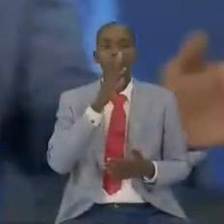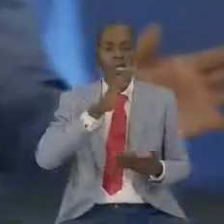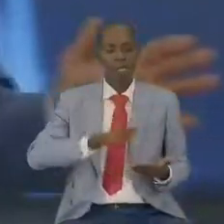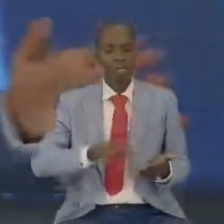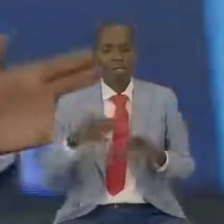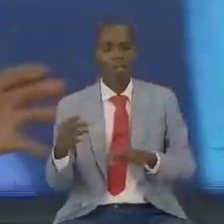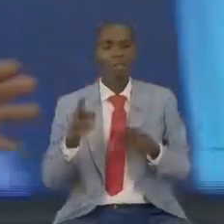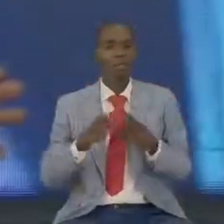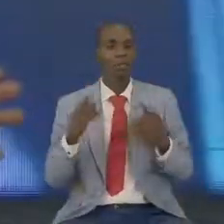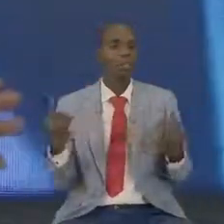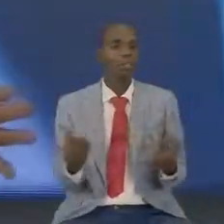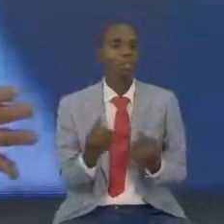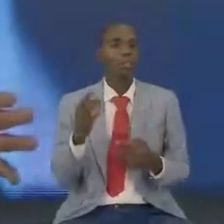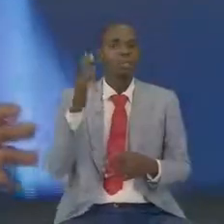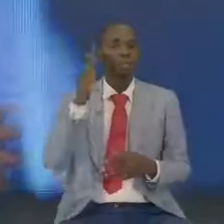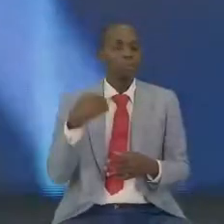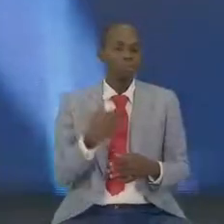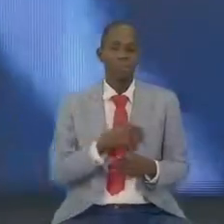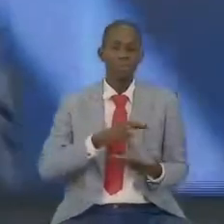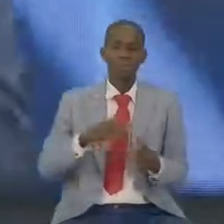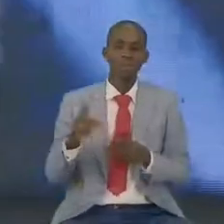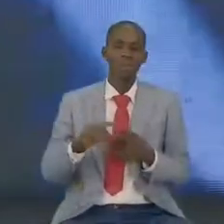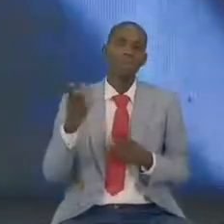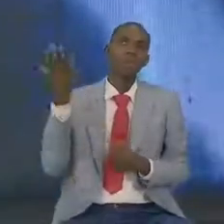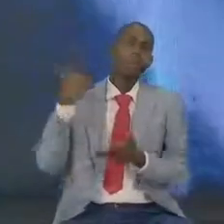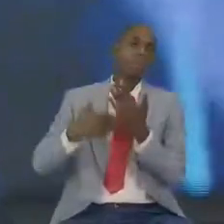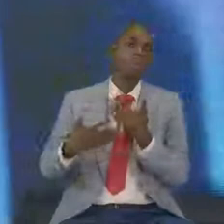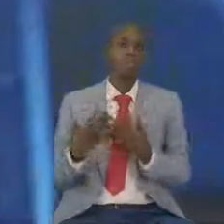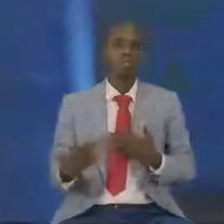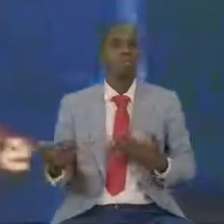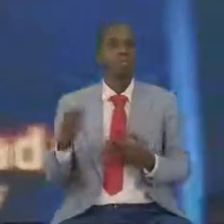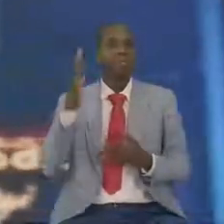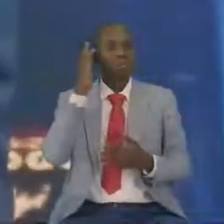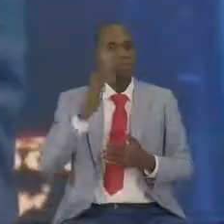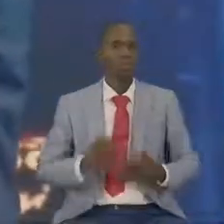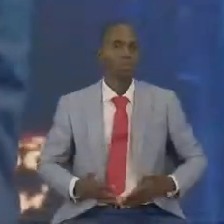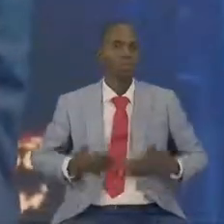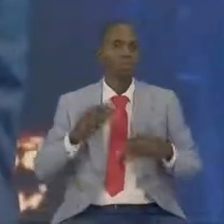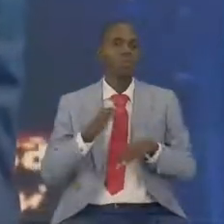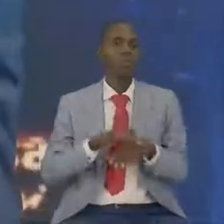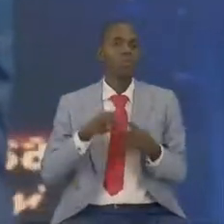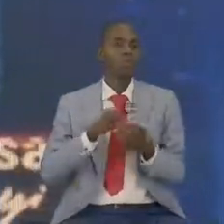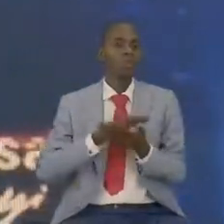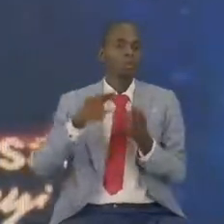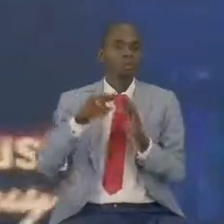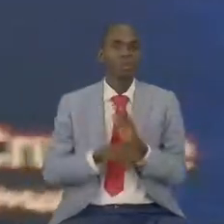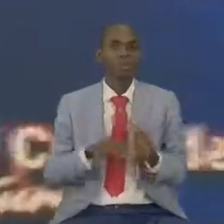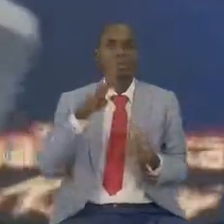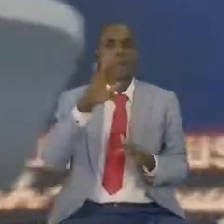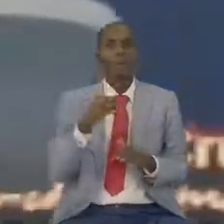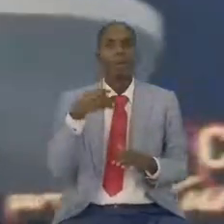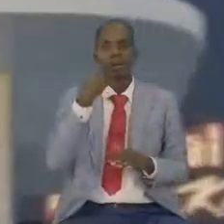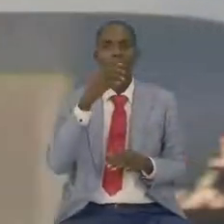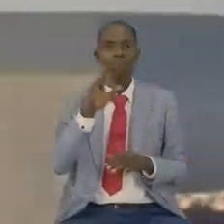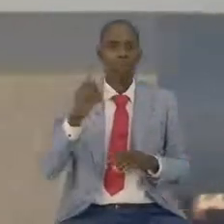au péché, nous sommes morts à ces choses passées maintenant, afin que mort au péché, nous vivions pour la justice,